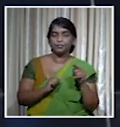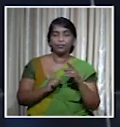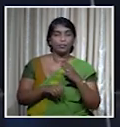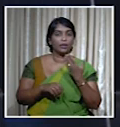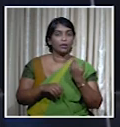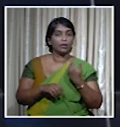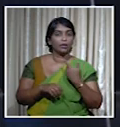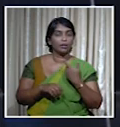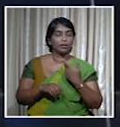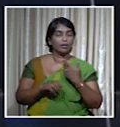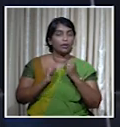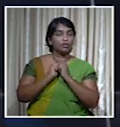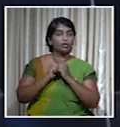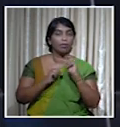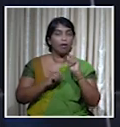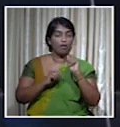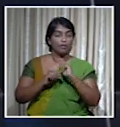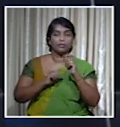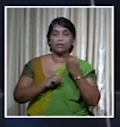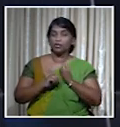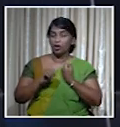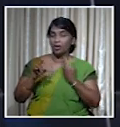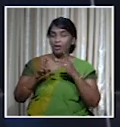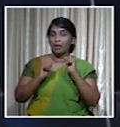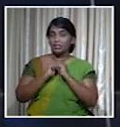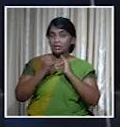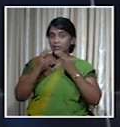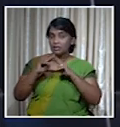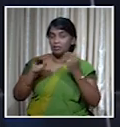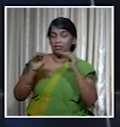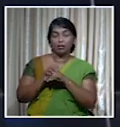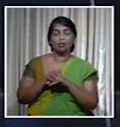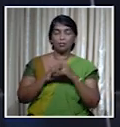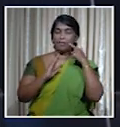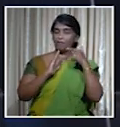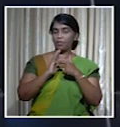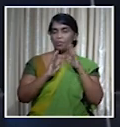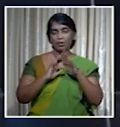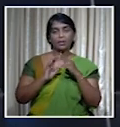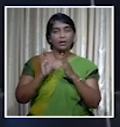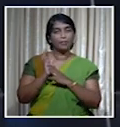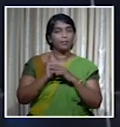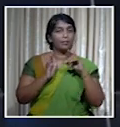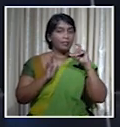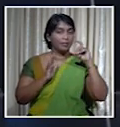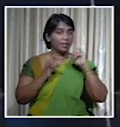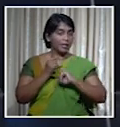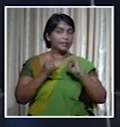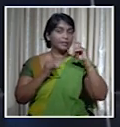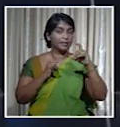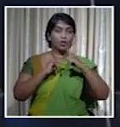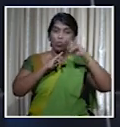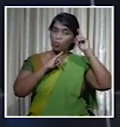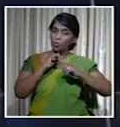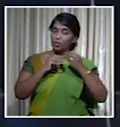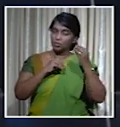මෙඩිකල් ඇඩ්මිනිස්ට්‍රේෂන් ඔෆිසර්ස්ලව නිර්මාණය කිරීම සඳහා වෙච්ච ක්‍රමවේදයක් හැදුවා. MSc ඩිග්‍රී එකක් දෙන්න, ඒ